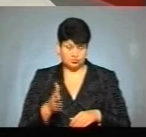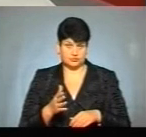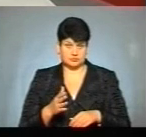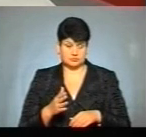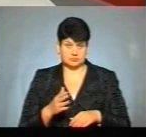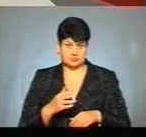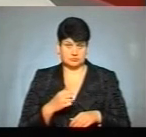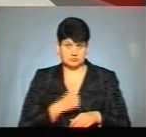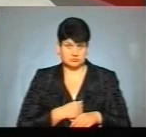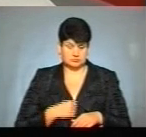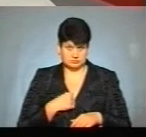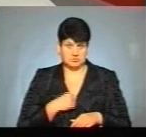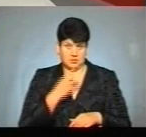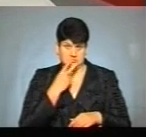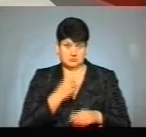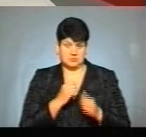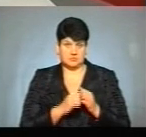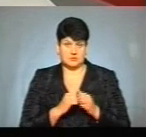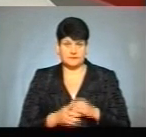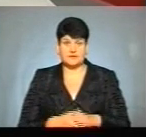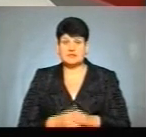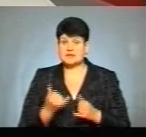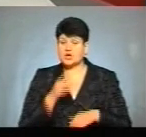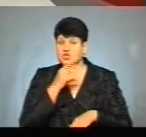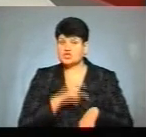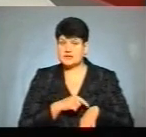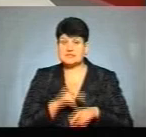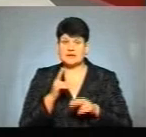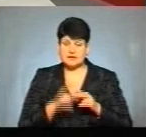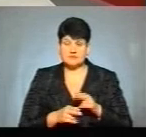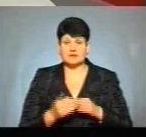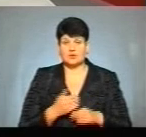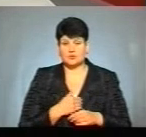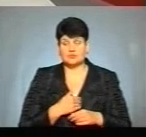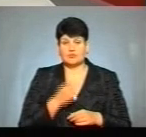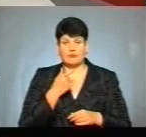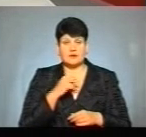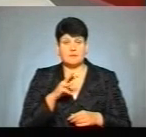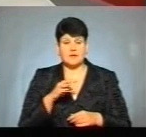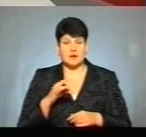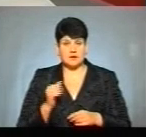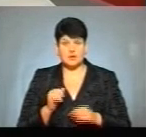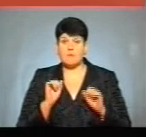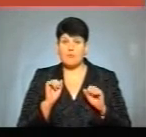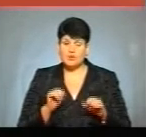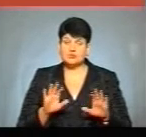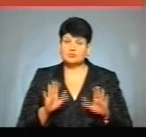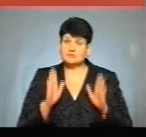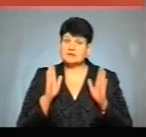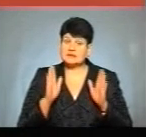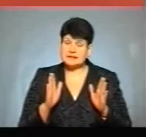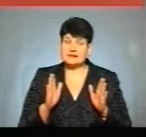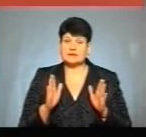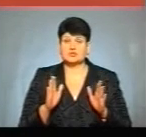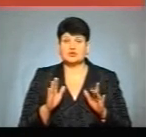і дуже часто ми це бачимо. На жаль, наш ефірний час закінчився, але все ж таки, пані Марино, чи може статись так, що